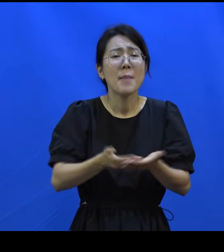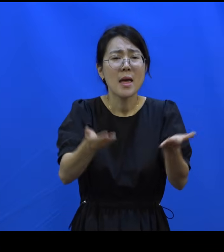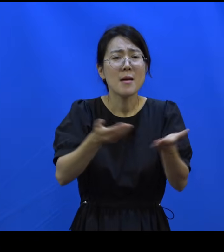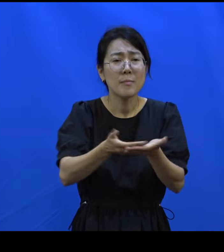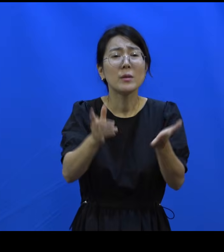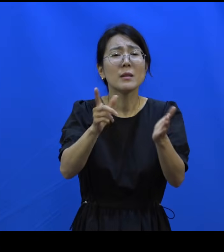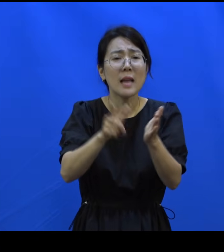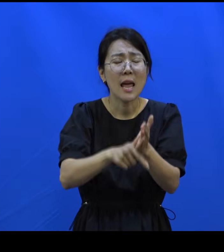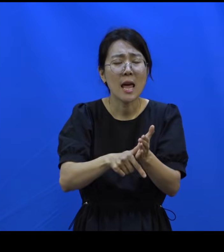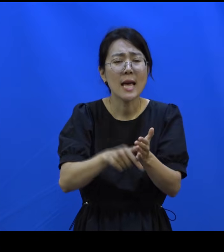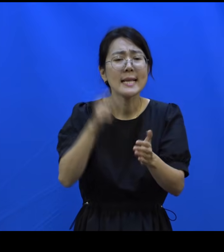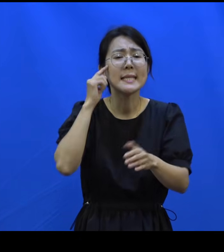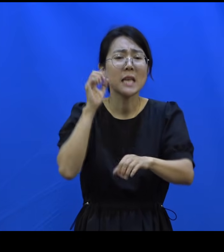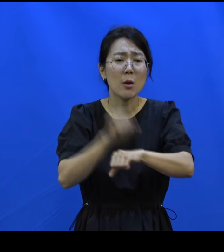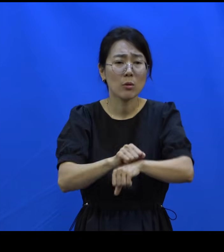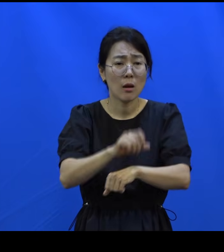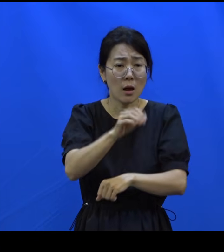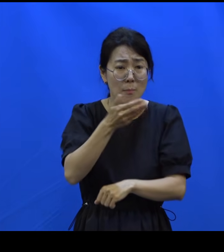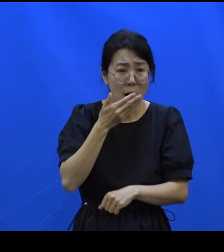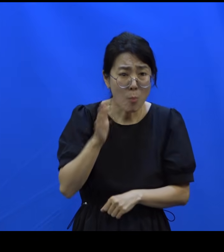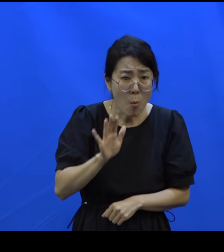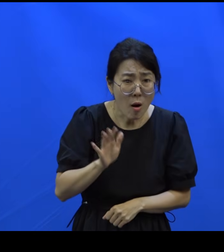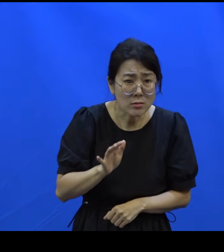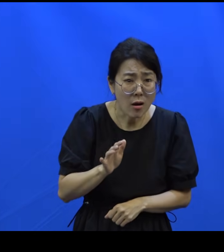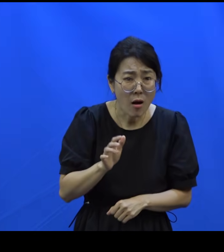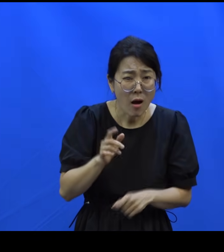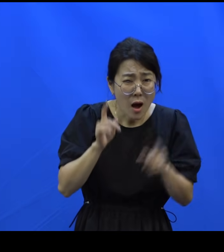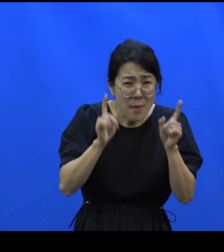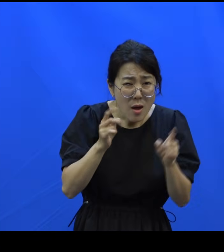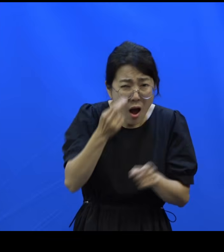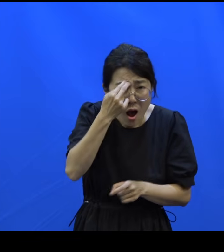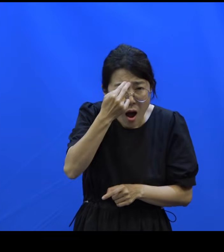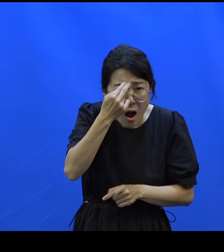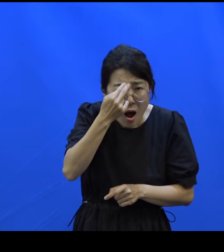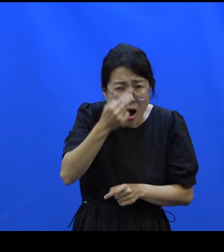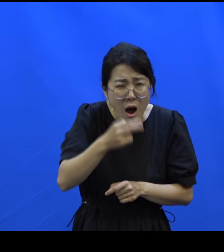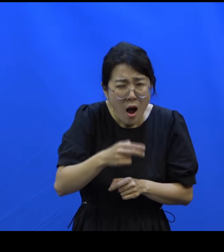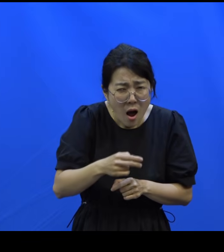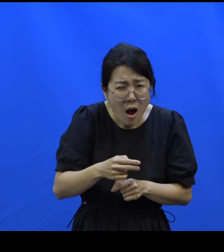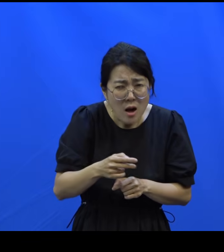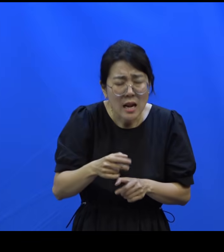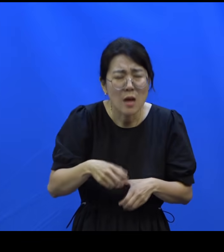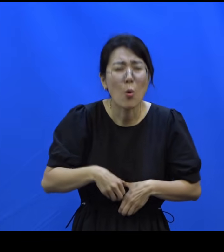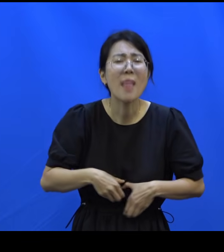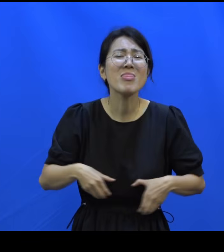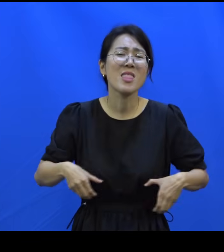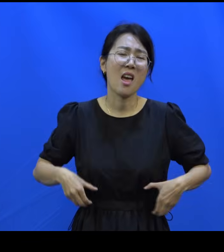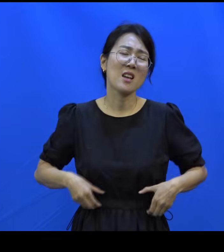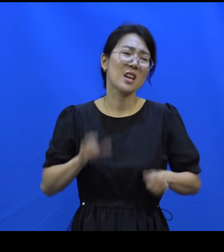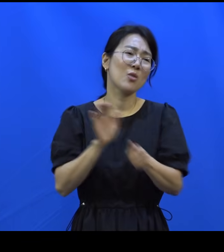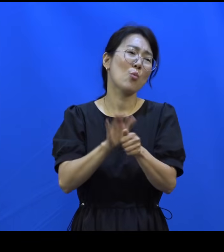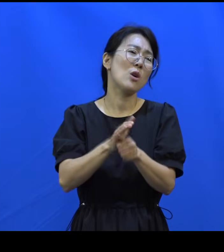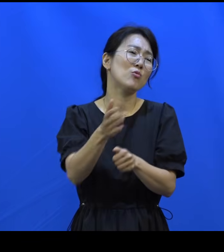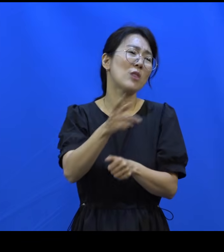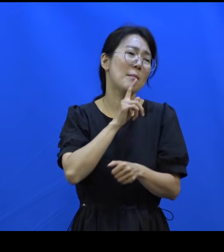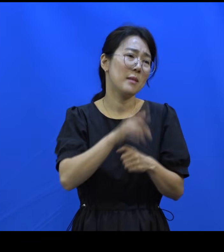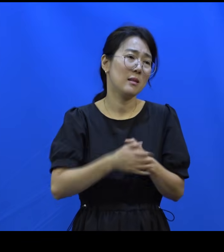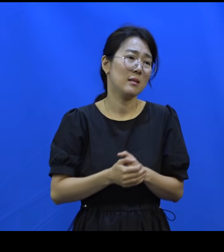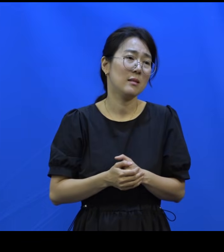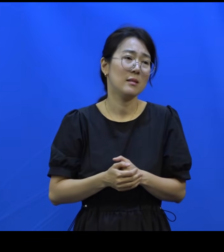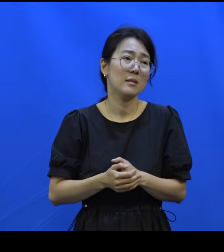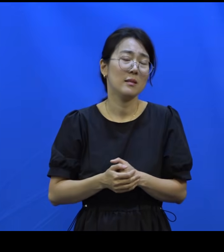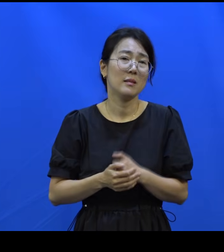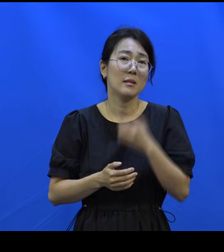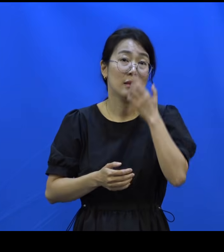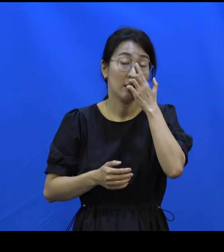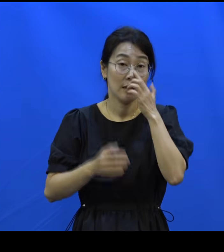지혜가 필요해요. 그런데 주님이 강조하시는 이 메시지의 핵심은 관대하라는 거예요. 관대하라는 거예요. 여러분, 세상은